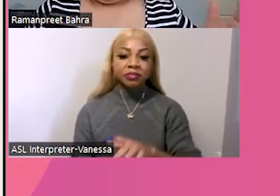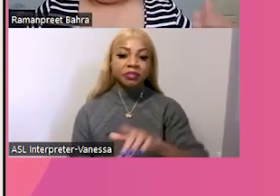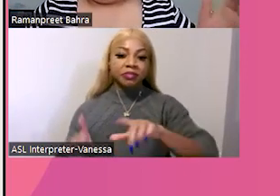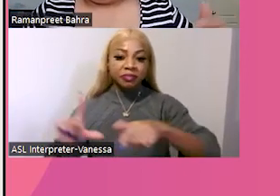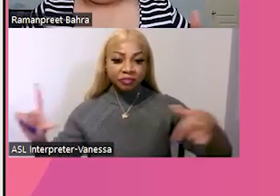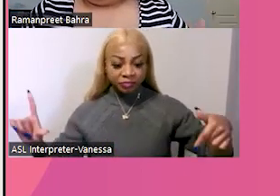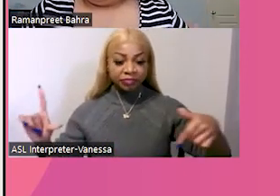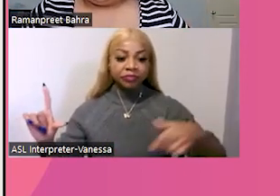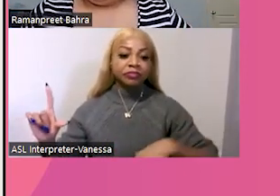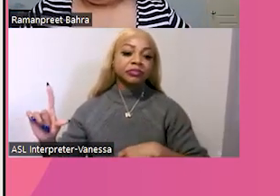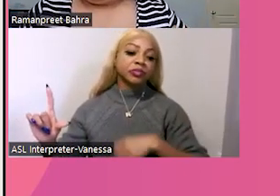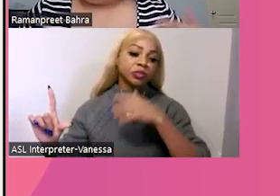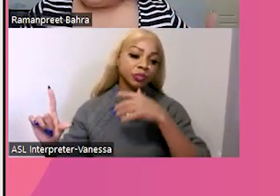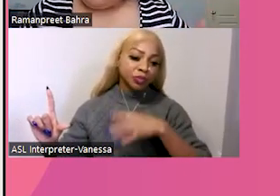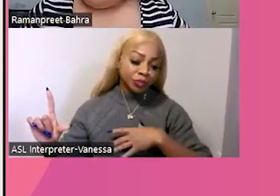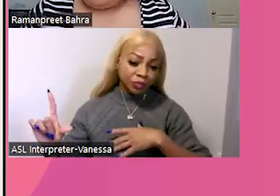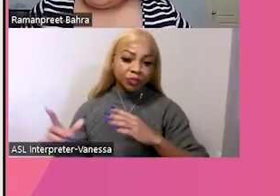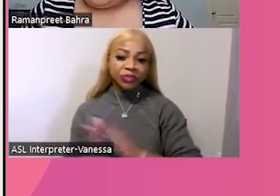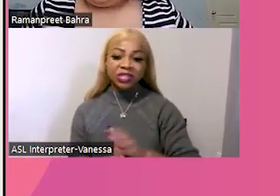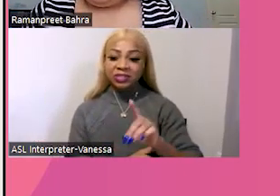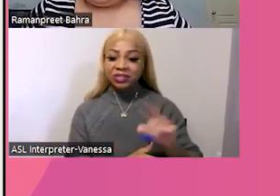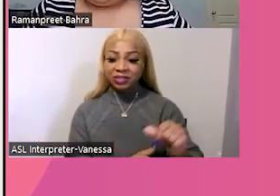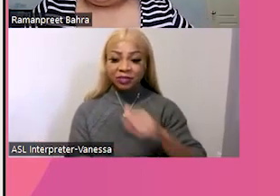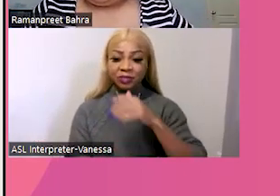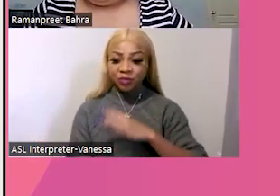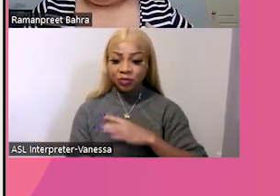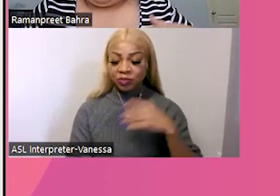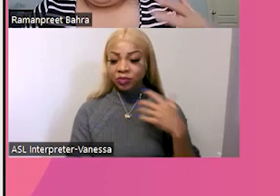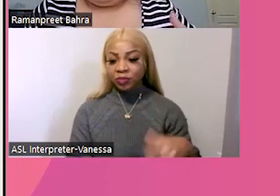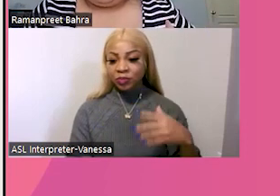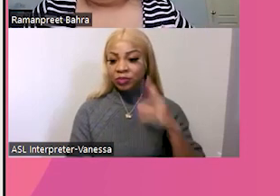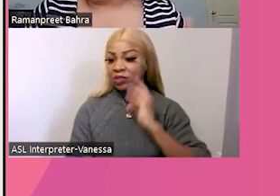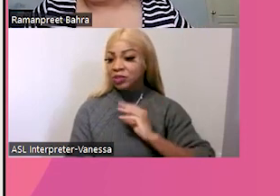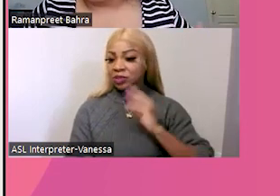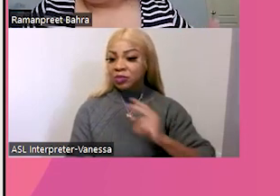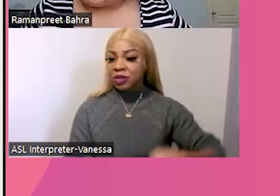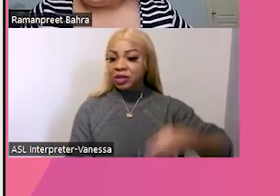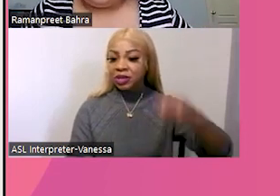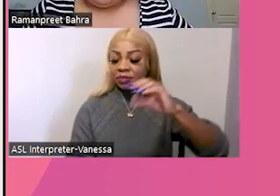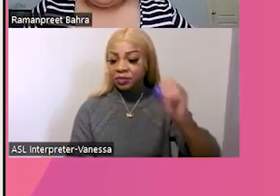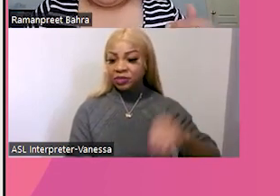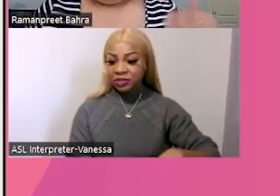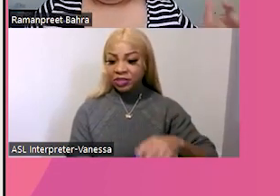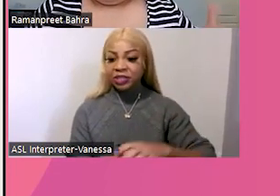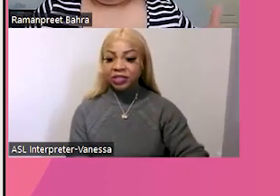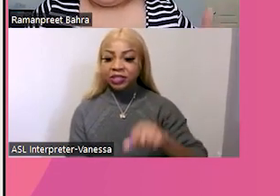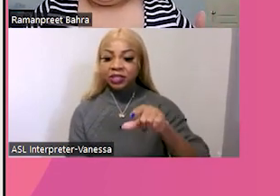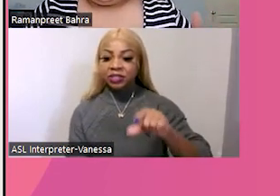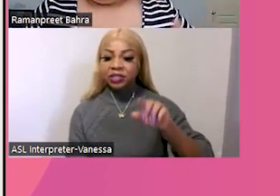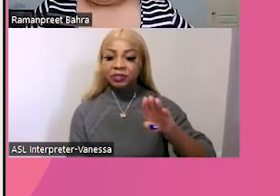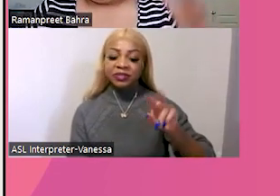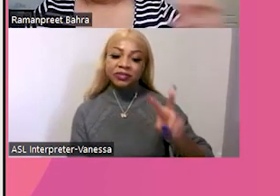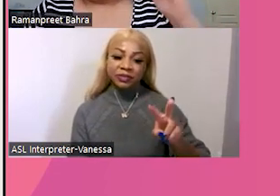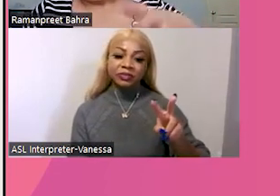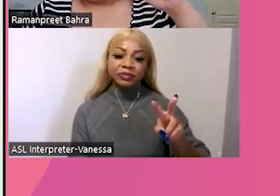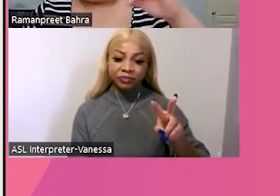queer, les femmes LGBTQIA+, et les femmes en situation de handicap vivent